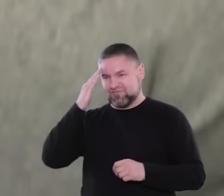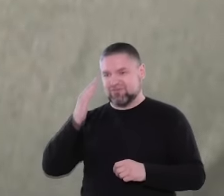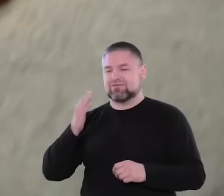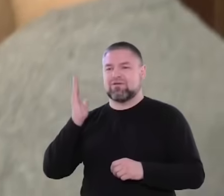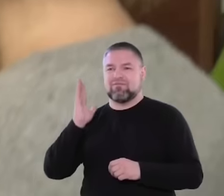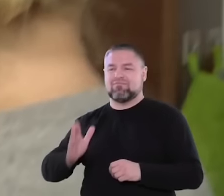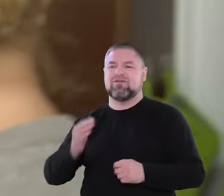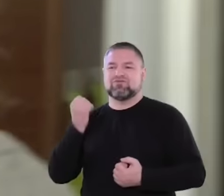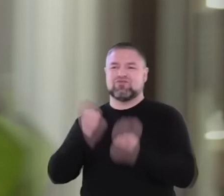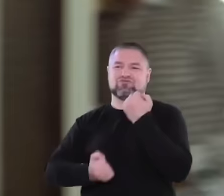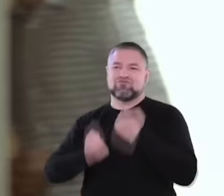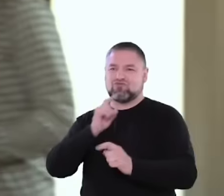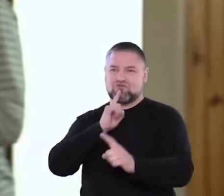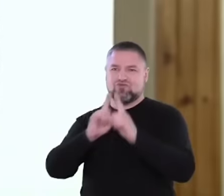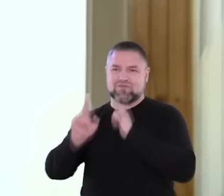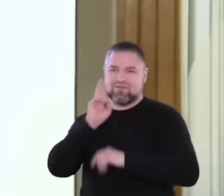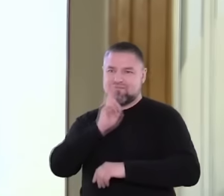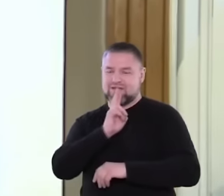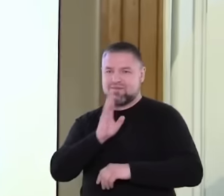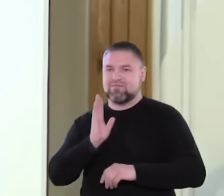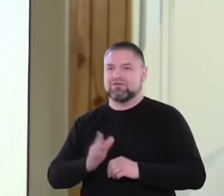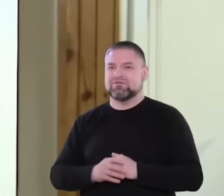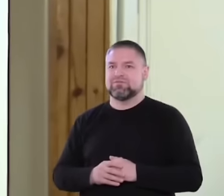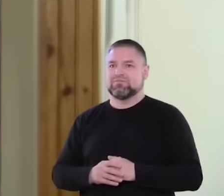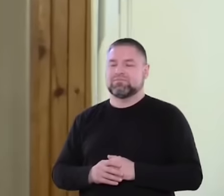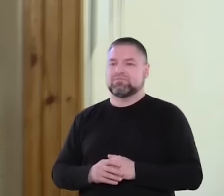nie uniknie trudnej rozmowy z mamą.